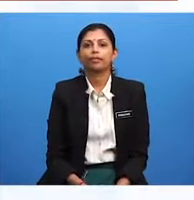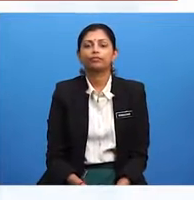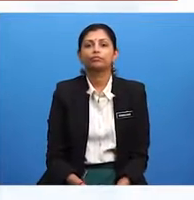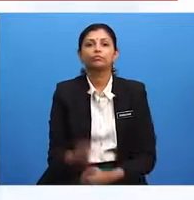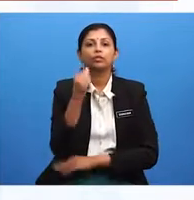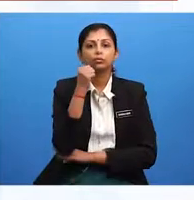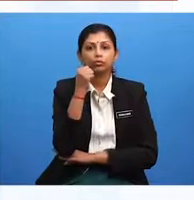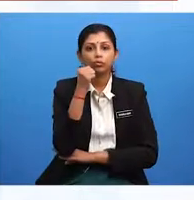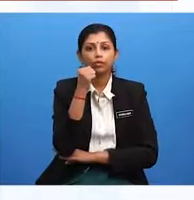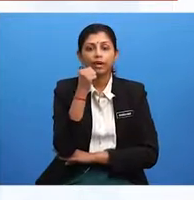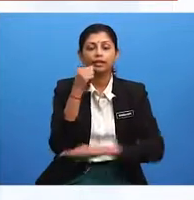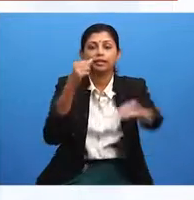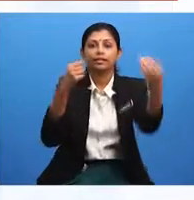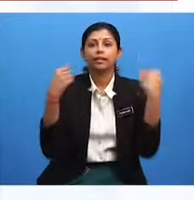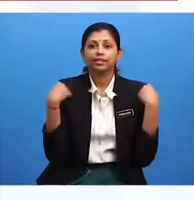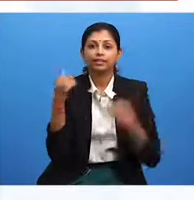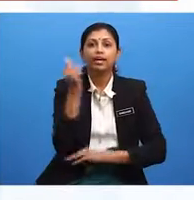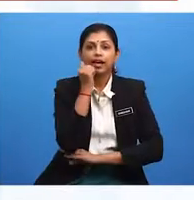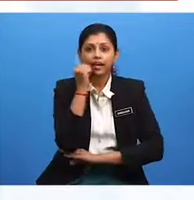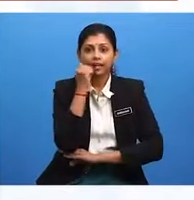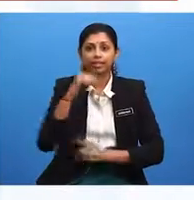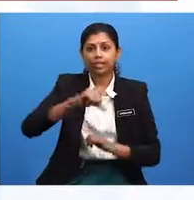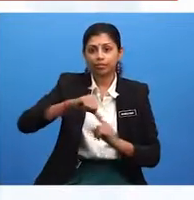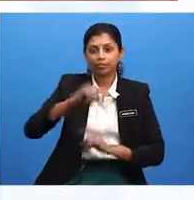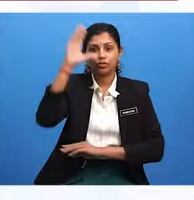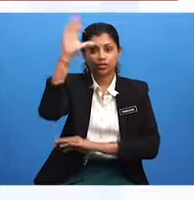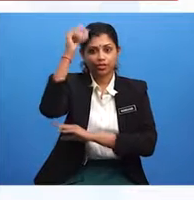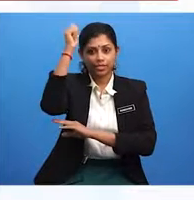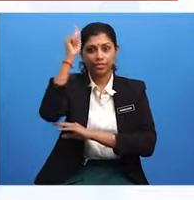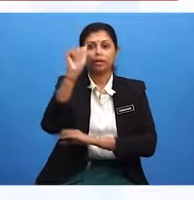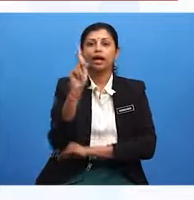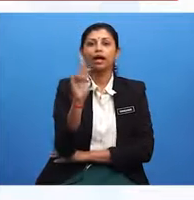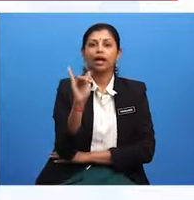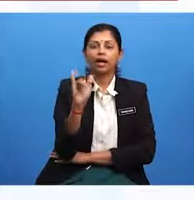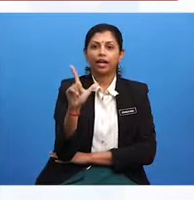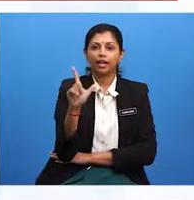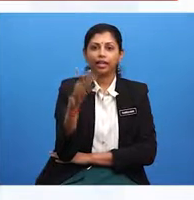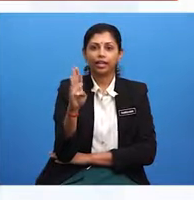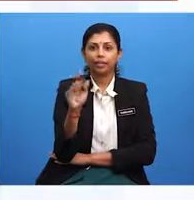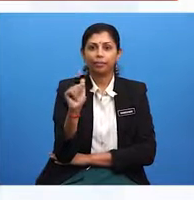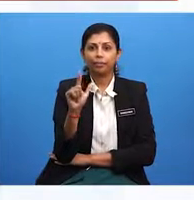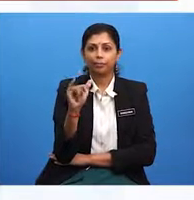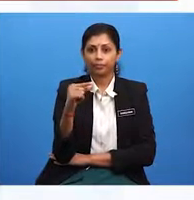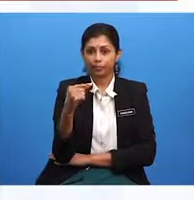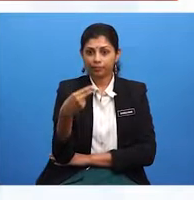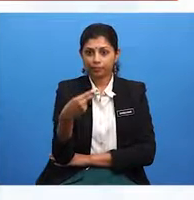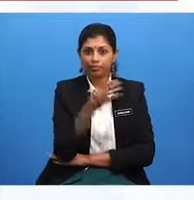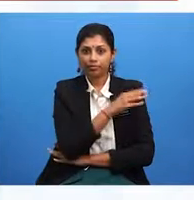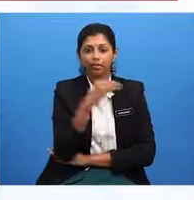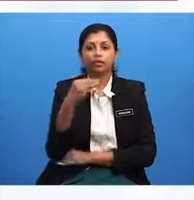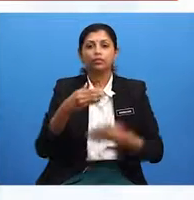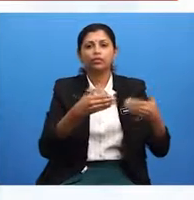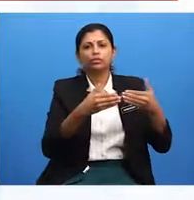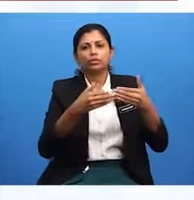Seseorang perempuan mengalami haid apabila mencapai akil balik